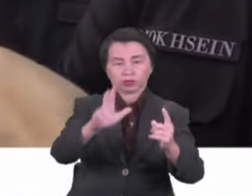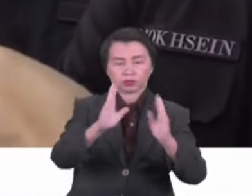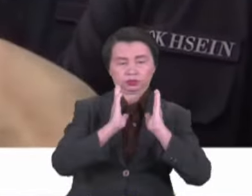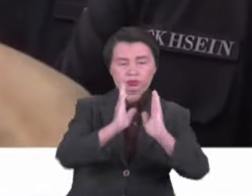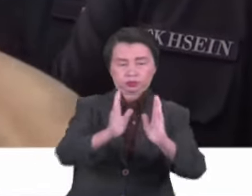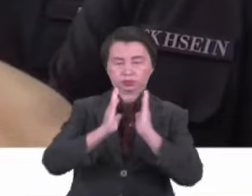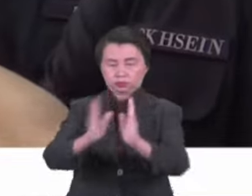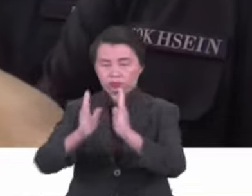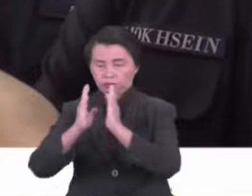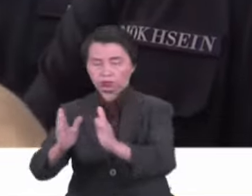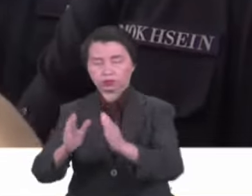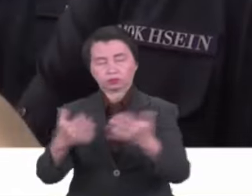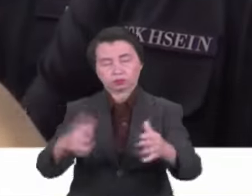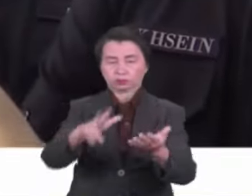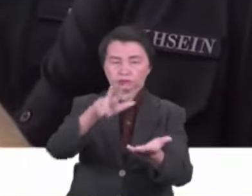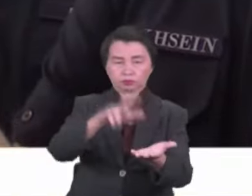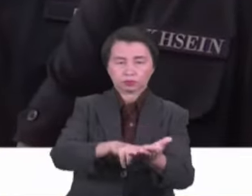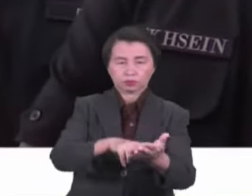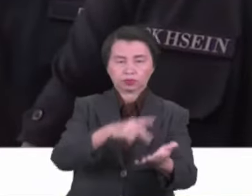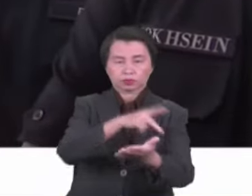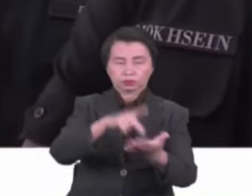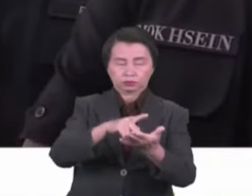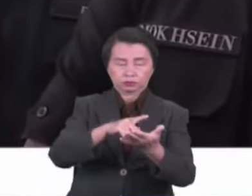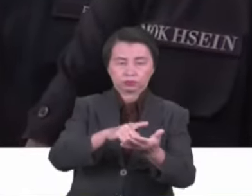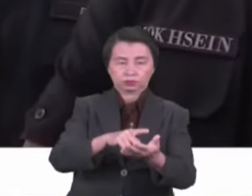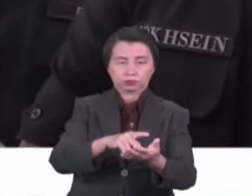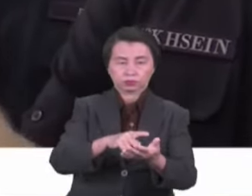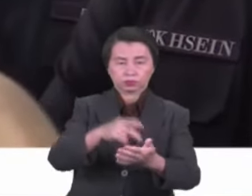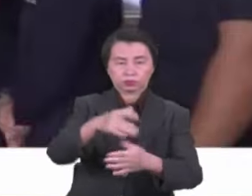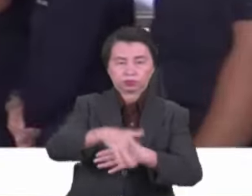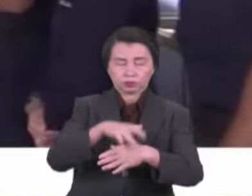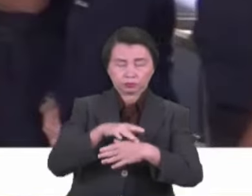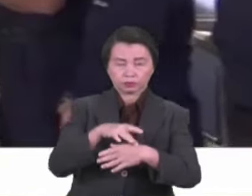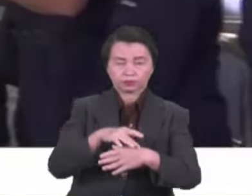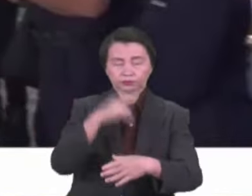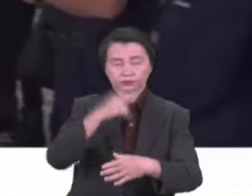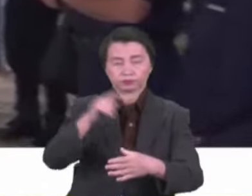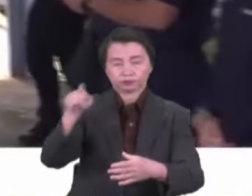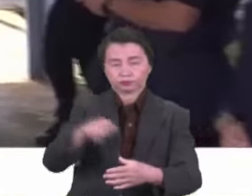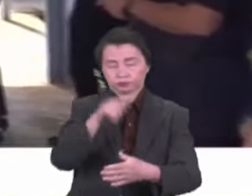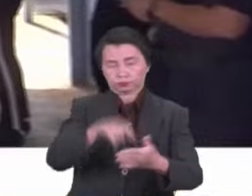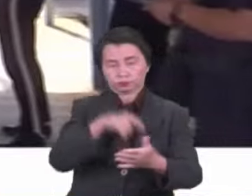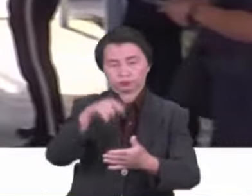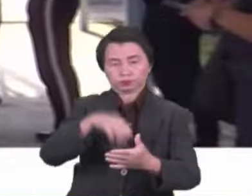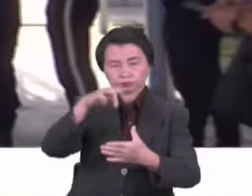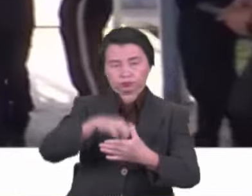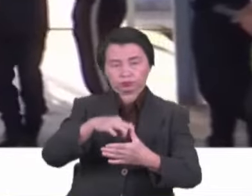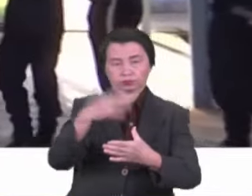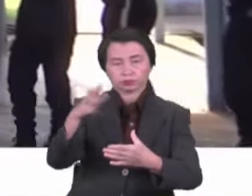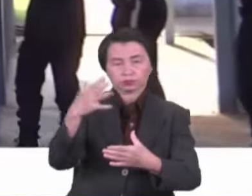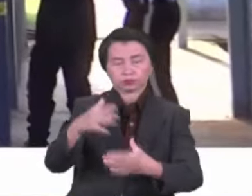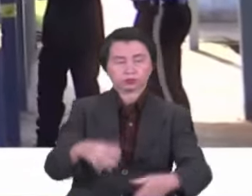Sarawak telah diwartakan sebagai pusat pengundian awal. Bagi pilihan raya umum ke-15 ini katanya